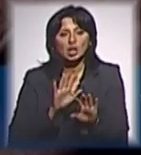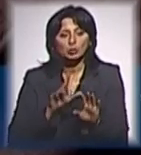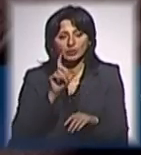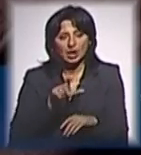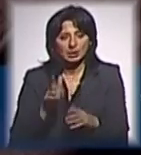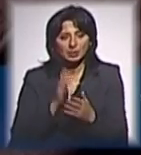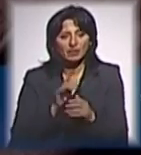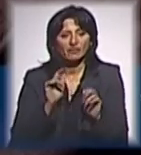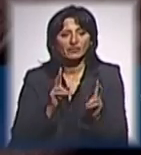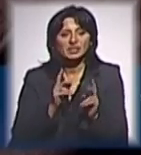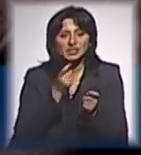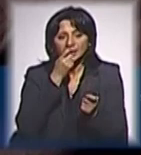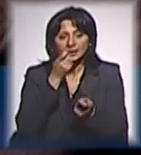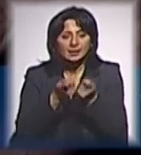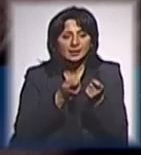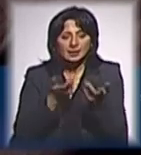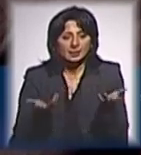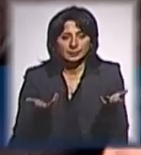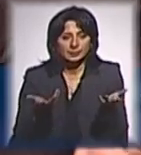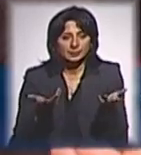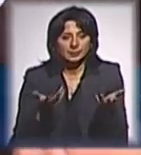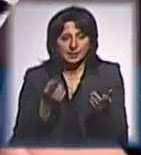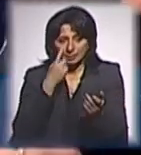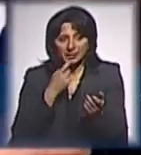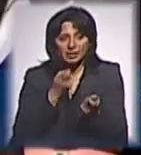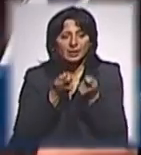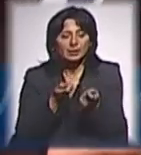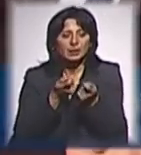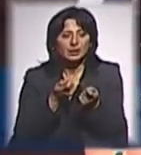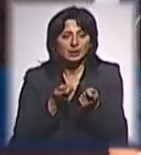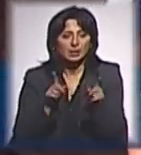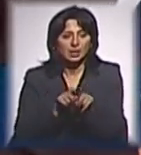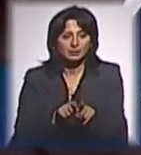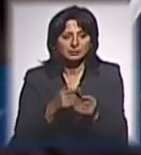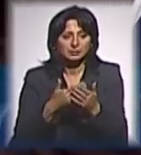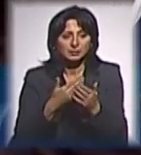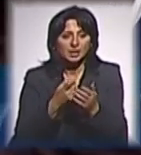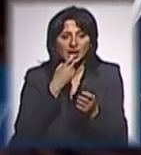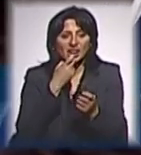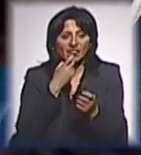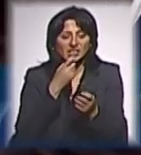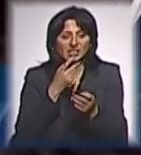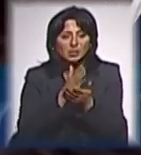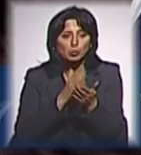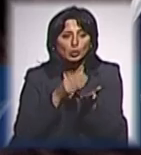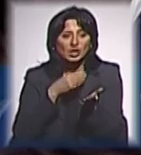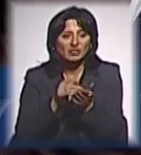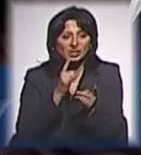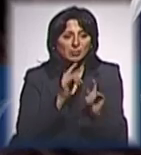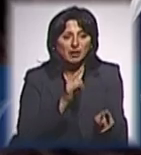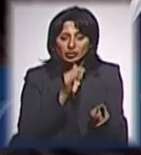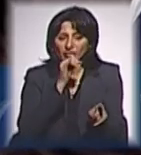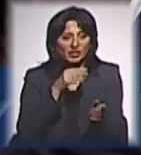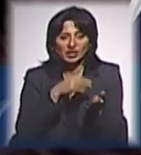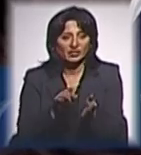დაუცველი ადამიანები, რომლებსაც ელემენტარულზე აქ საუბარი დღეს მეუბნებოდნენ, ელემენტარულს აბსოლუტურად, აი კვერცხი და პური რო უყიდონ თავიანთ შვილებს.